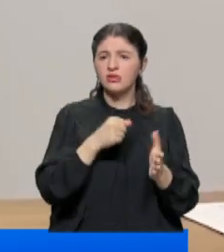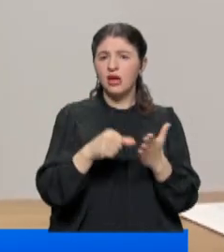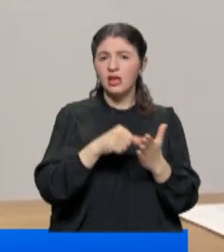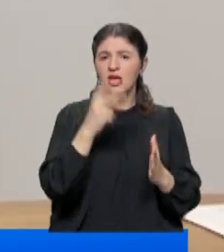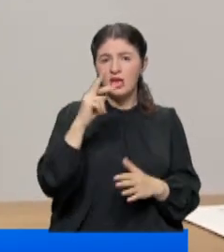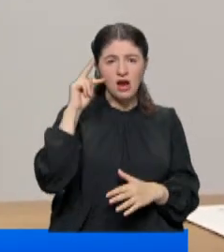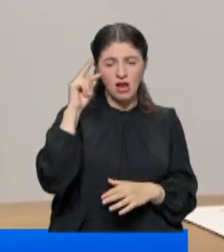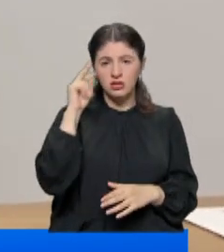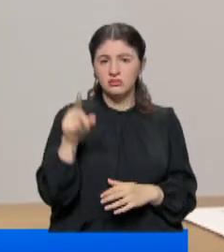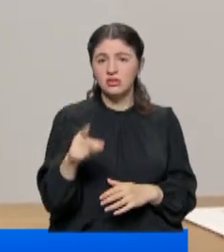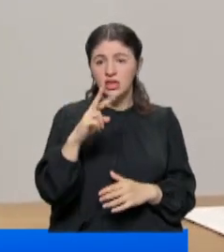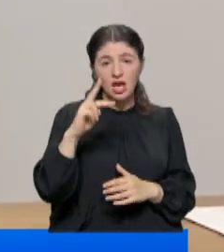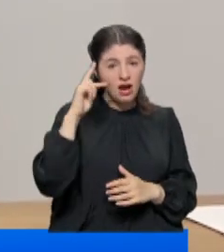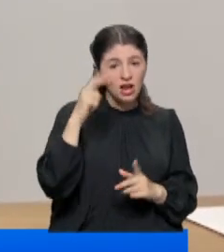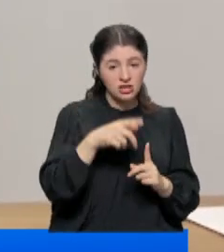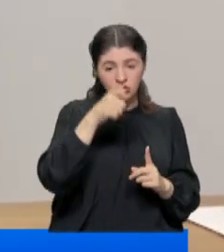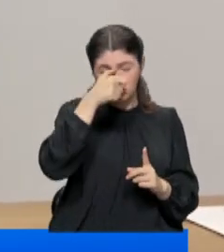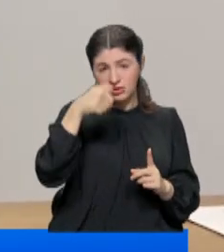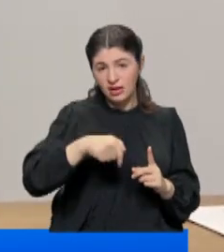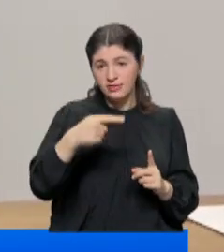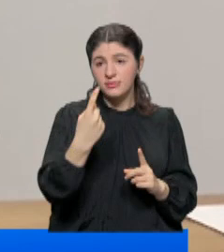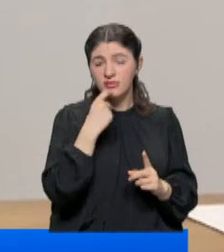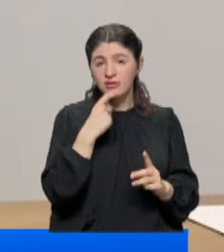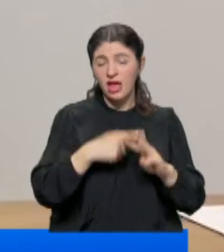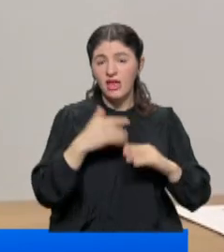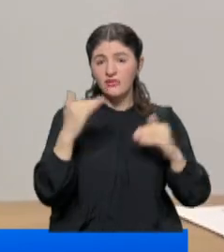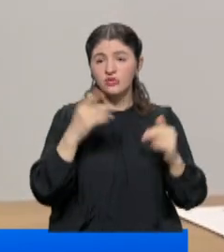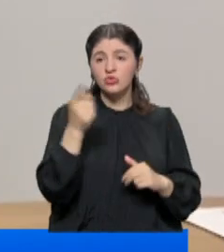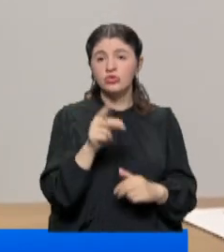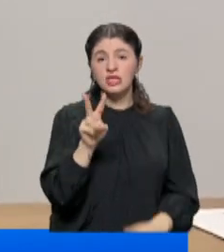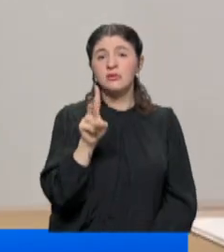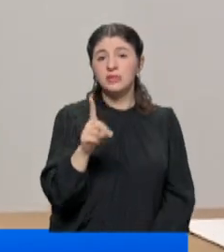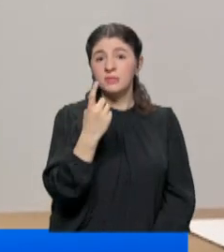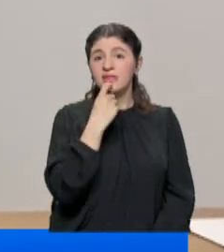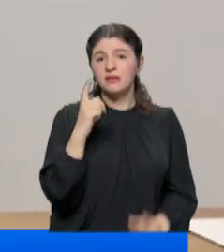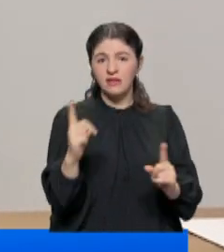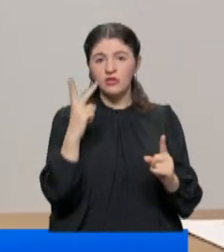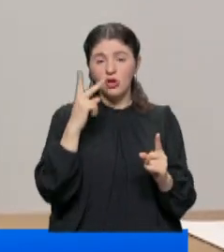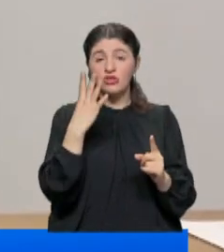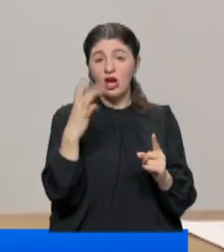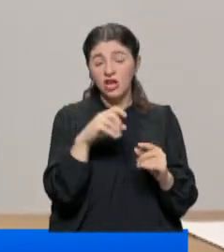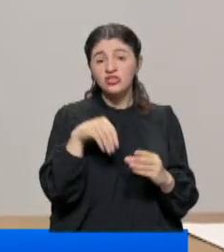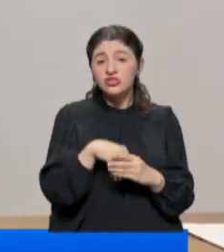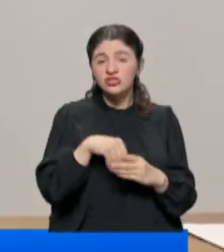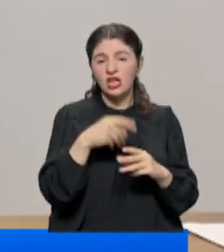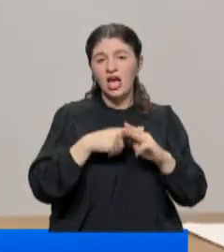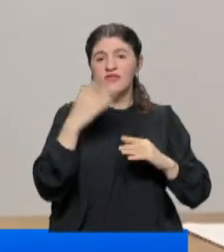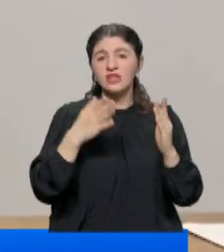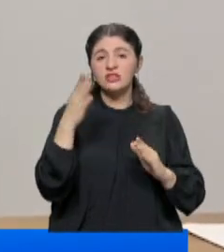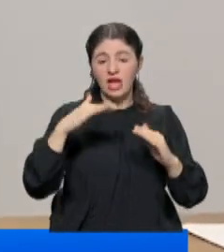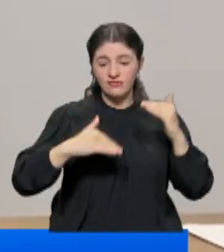2 Aralık'ı gösteriyordu. 2 Aralık'ta Türkiye'de yıllık enflasyon oranı %21'di. Sadece 4 ay içerisinde